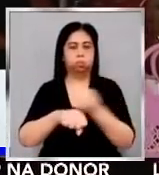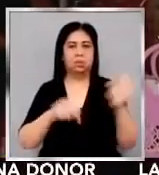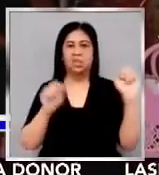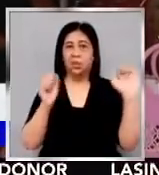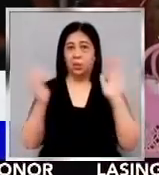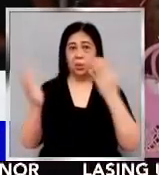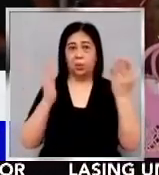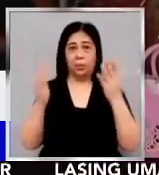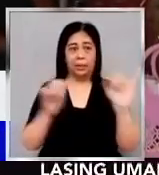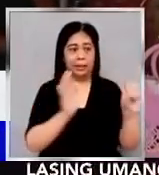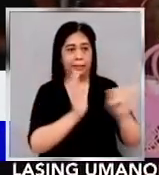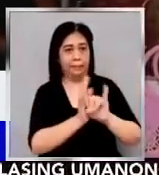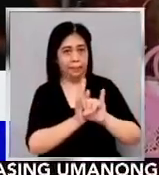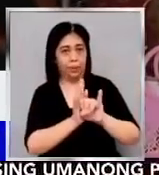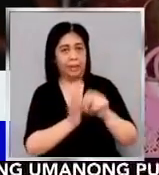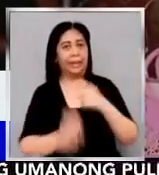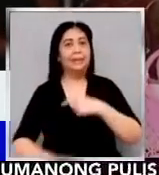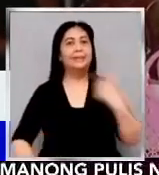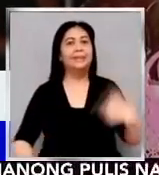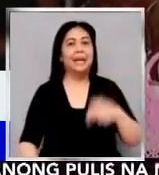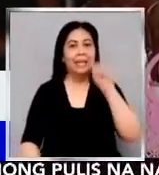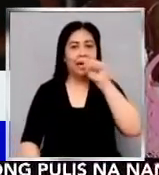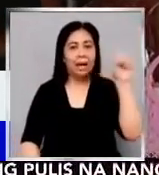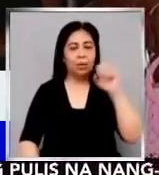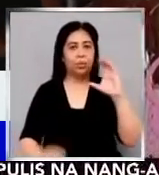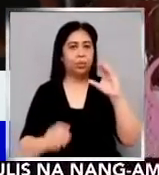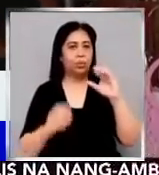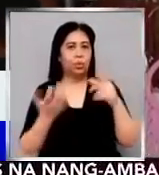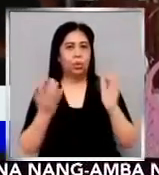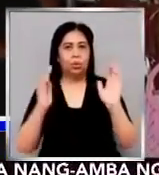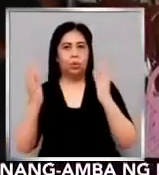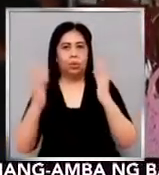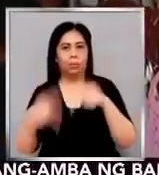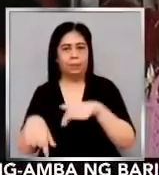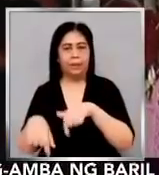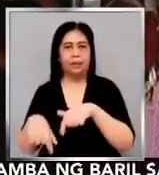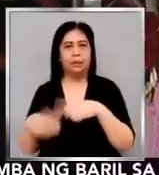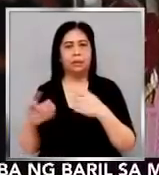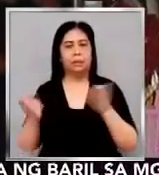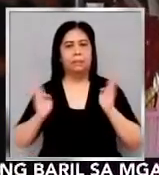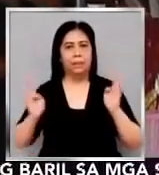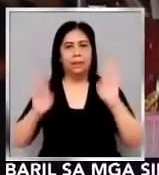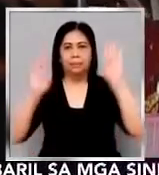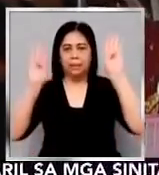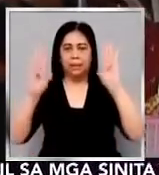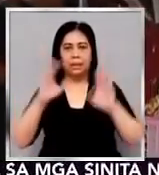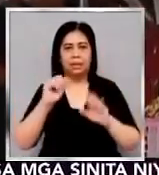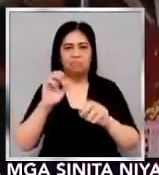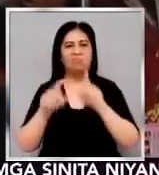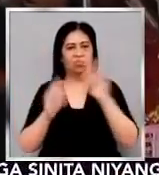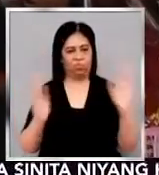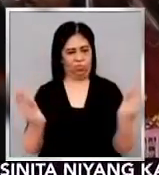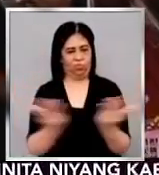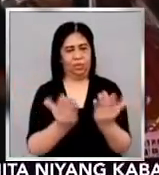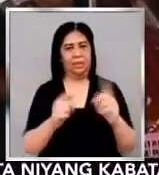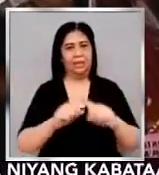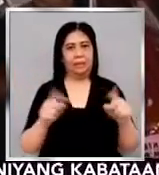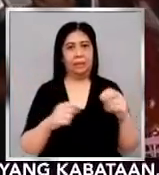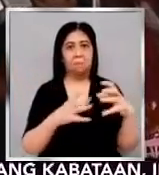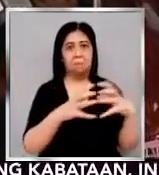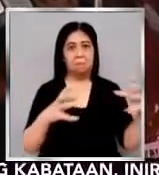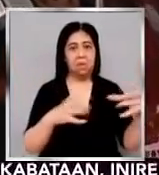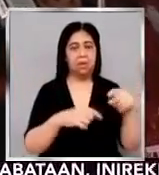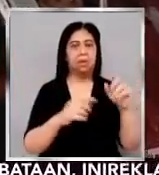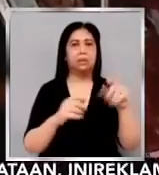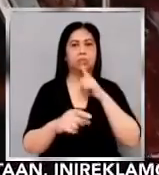China carrots, kumpara dito sa local o yung tinatawag na Benguet carrots, meron nga namang pagkakaiba. Sa size pa lang, di hamak na mas malaki